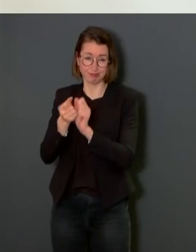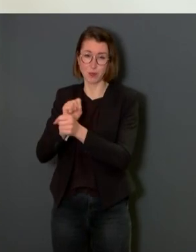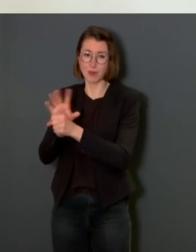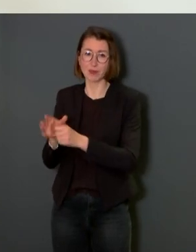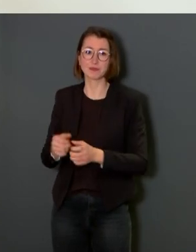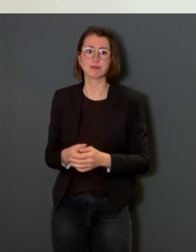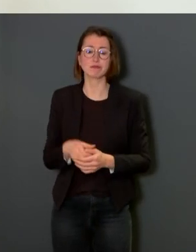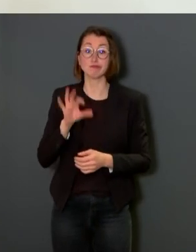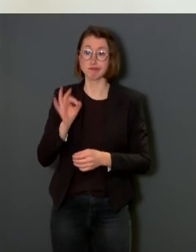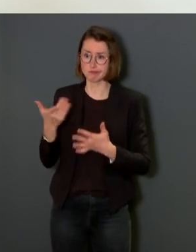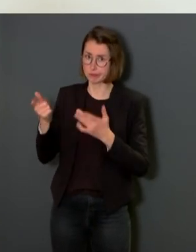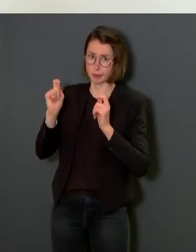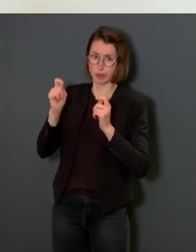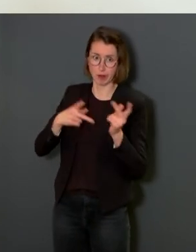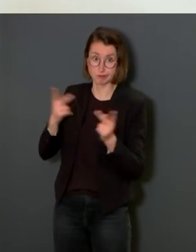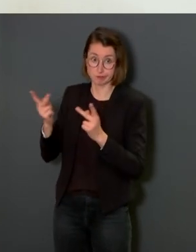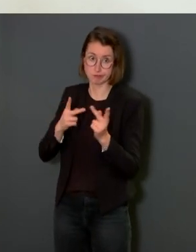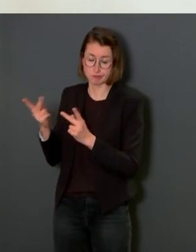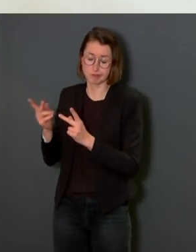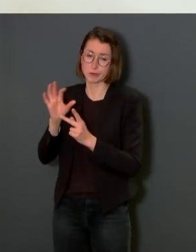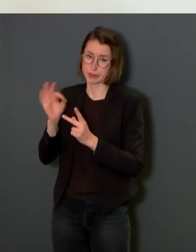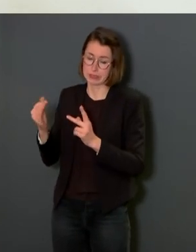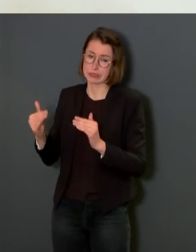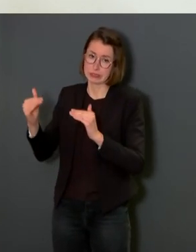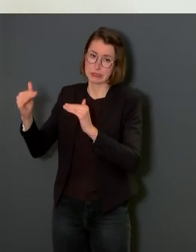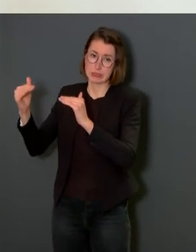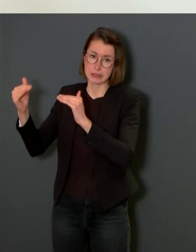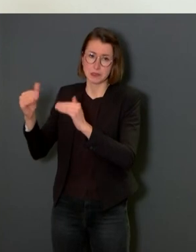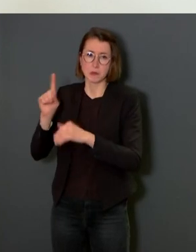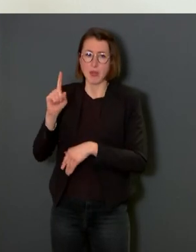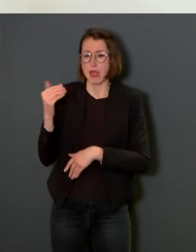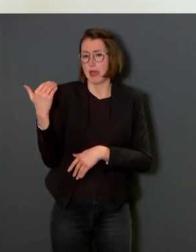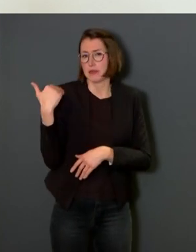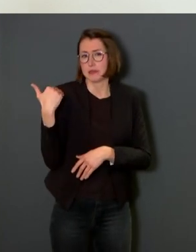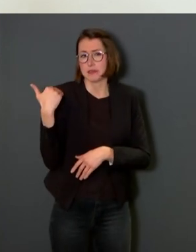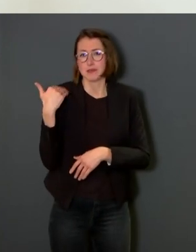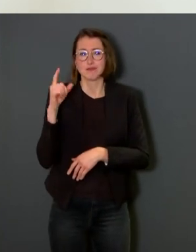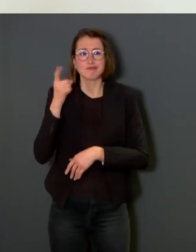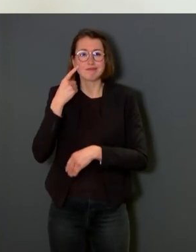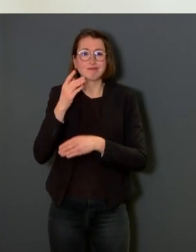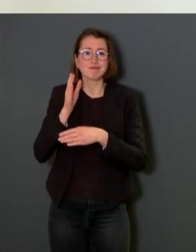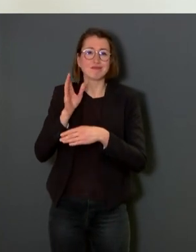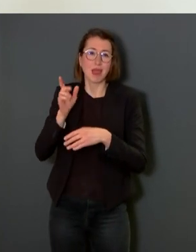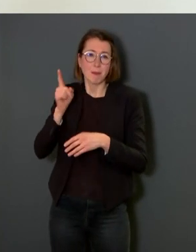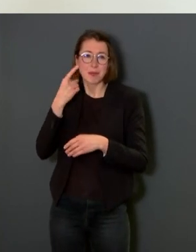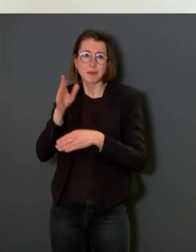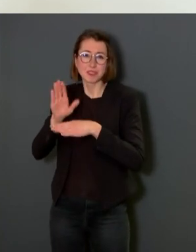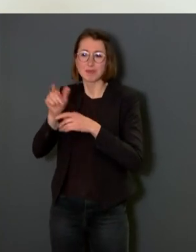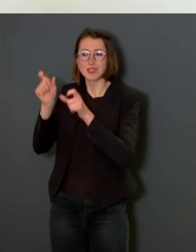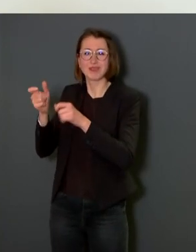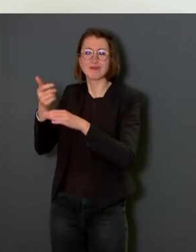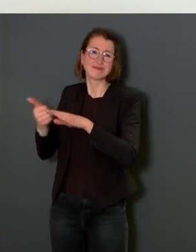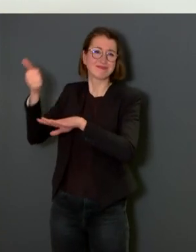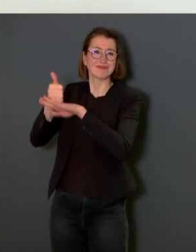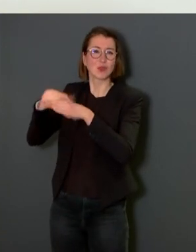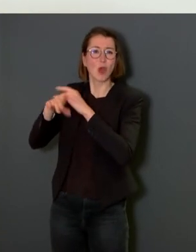fait, anecdotiquement, on l'avait entendu, il y a des responsables d'hôpitaux qui avaient déjà hier et avant-hier dit, on voit dans nos hôpitaux qu'il y